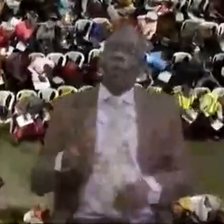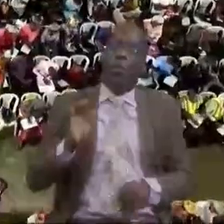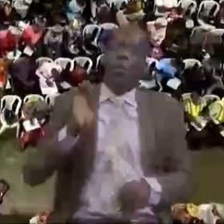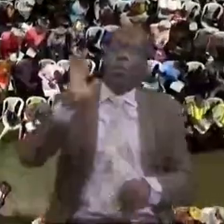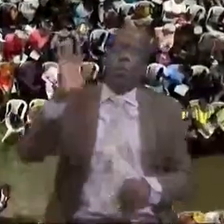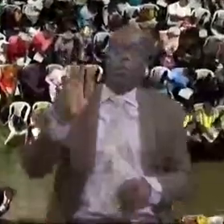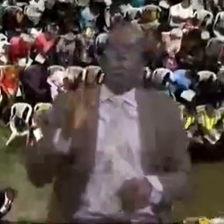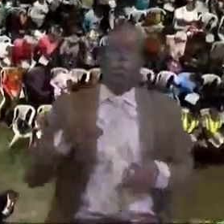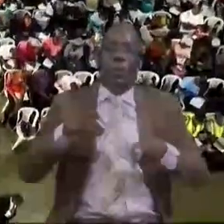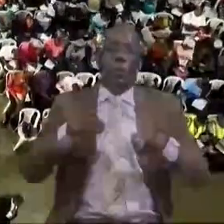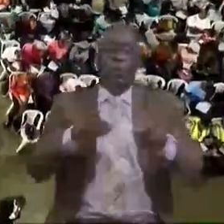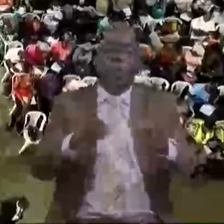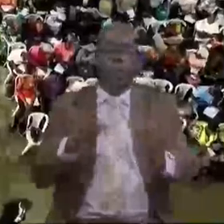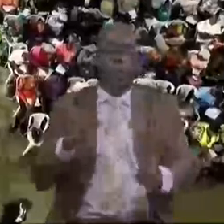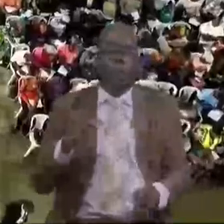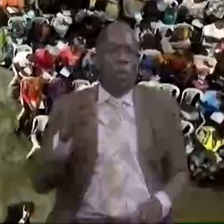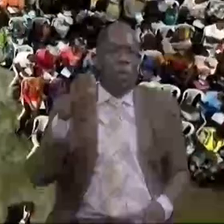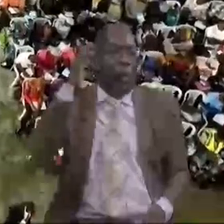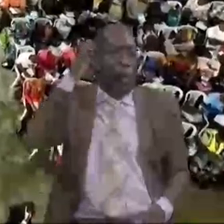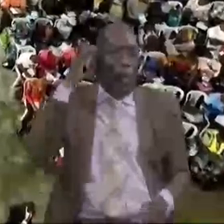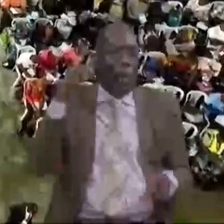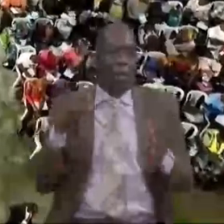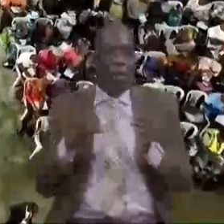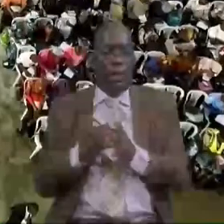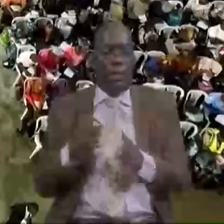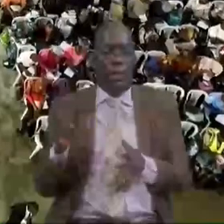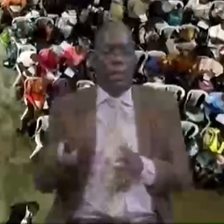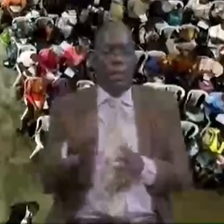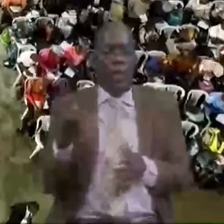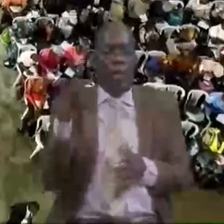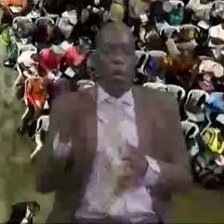Matthieu 19, 25.